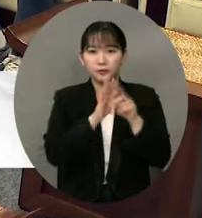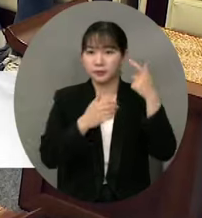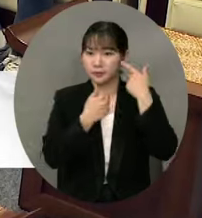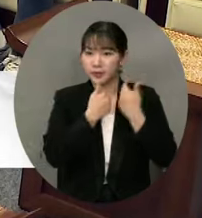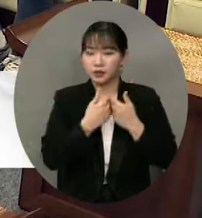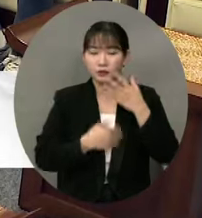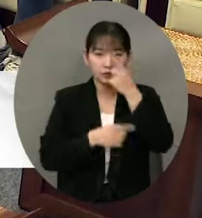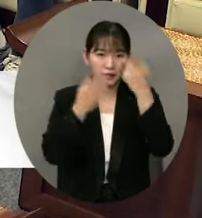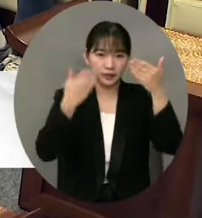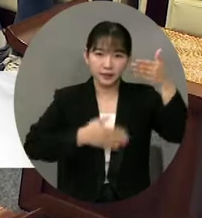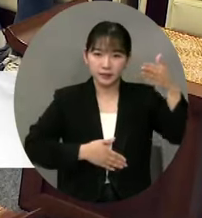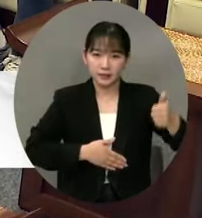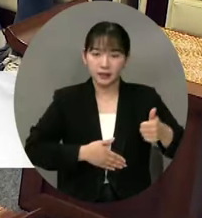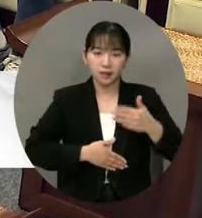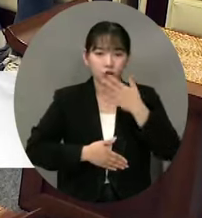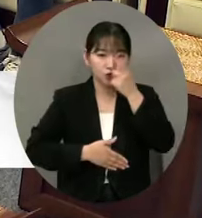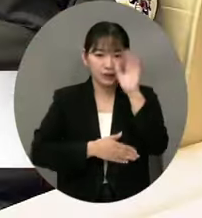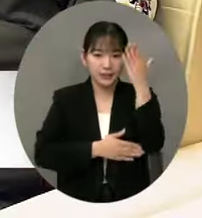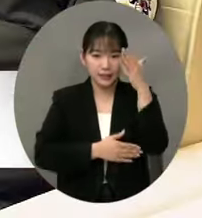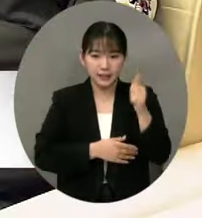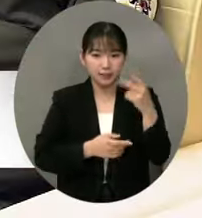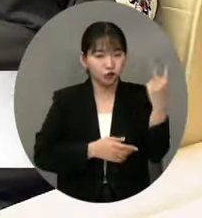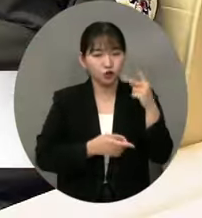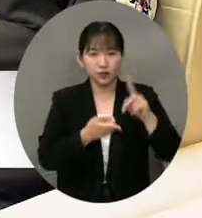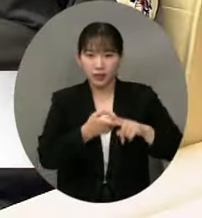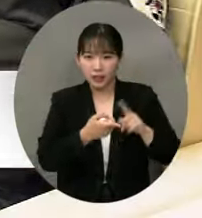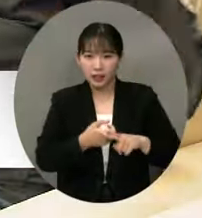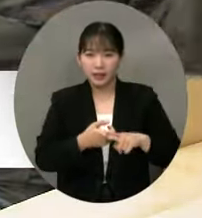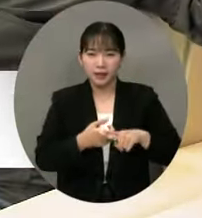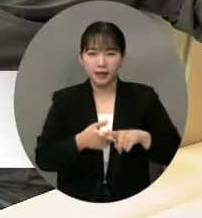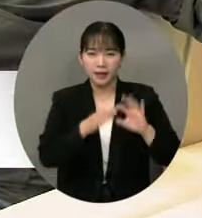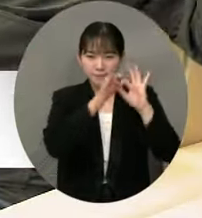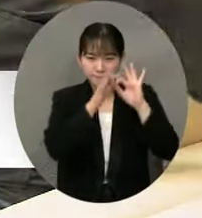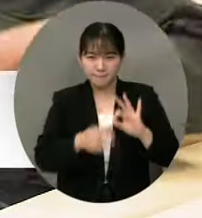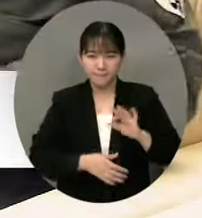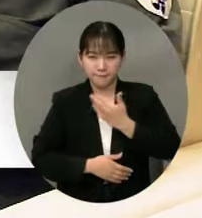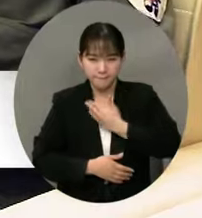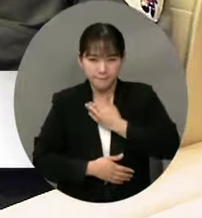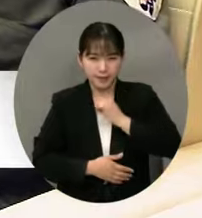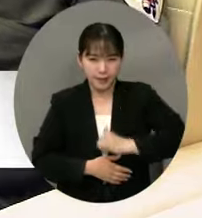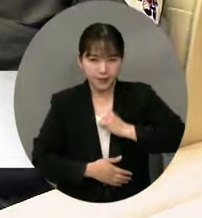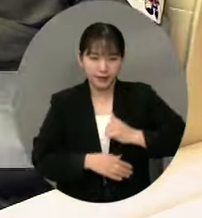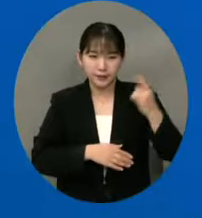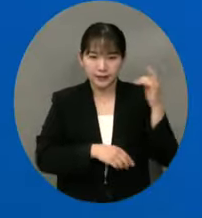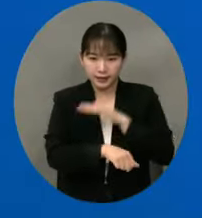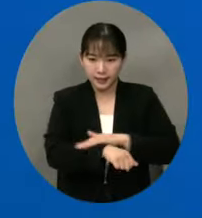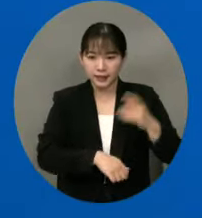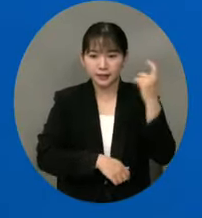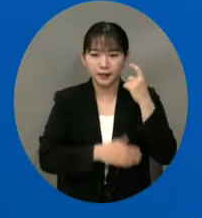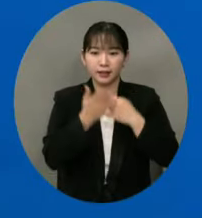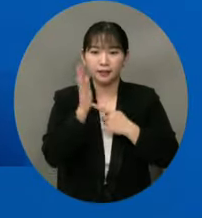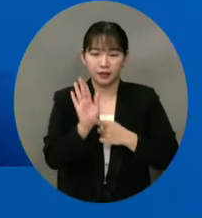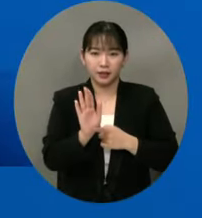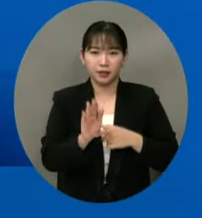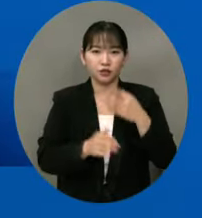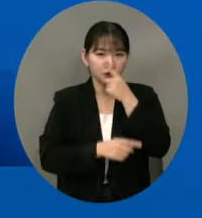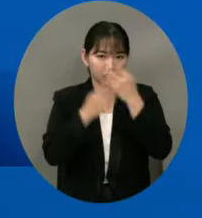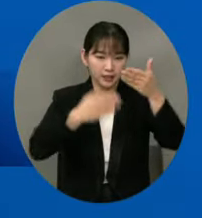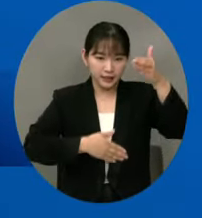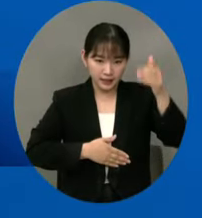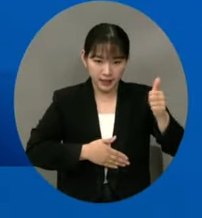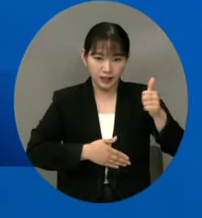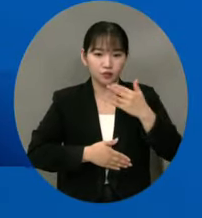반대하는 순천대 총장과 순천시장에 대해서는 무한 인내로 경청하겠다고 말했습니다. 순천대